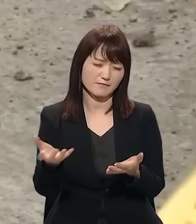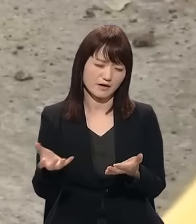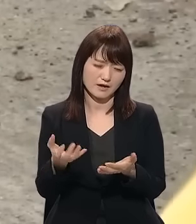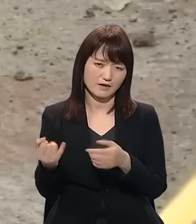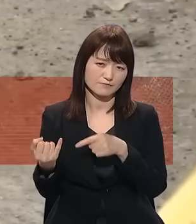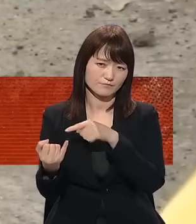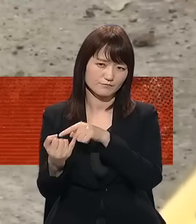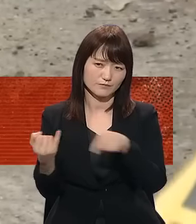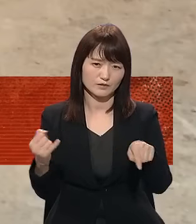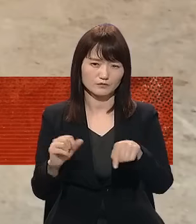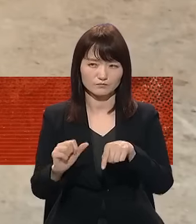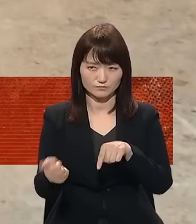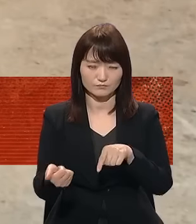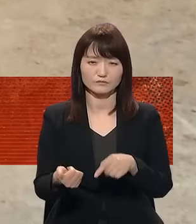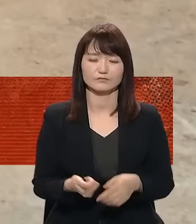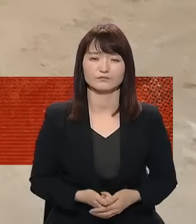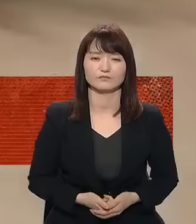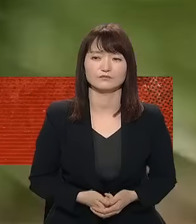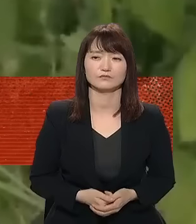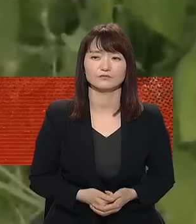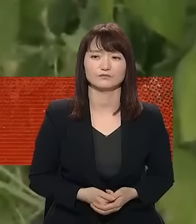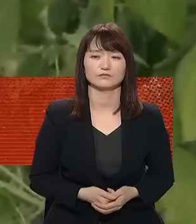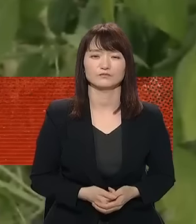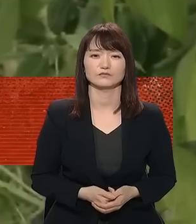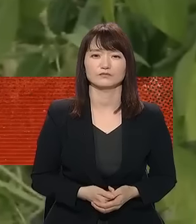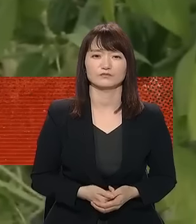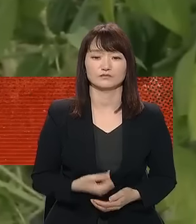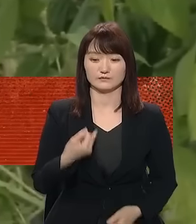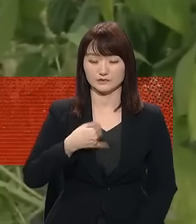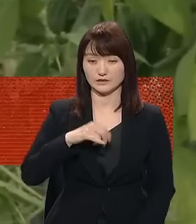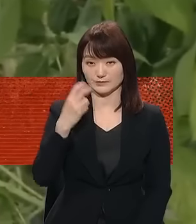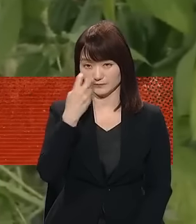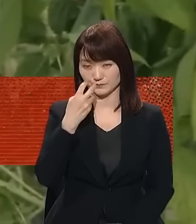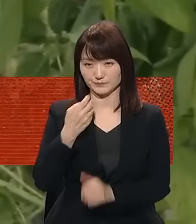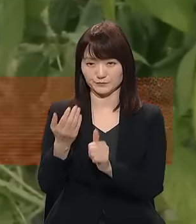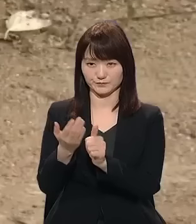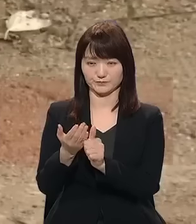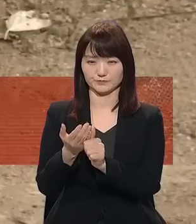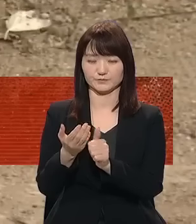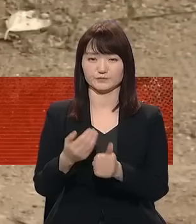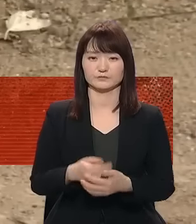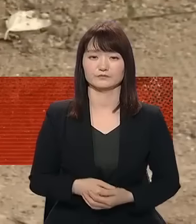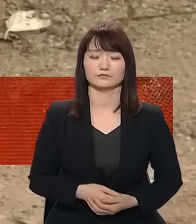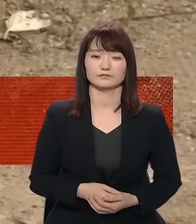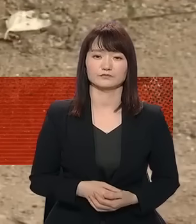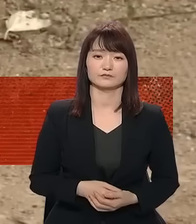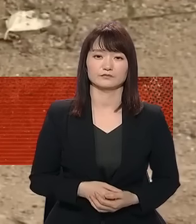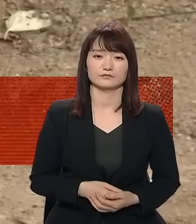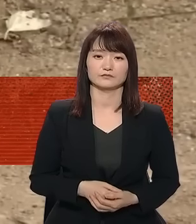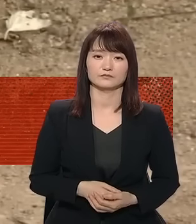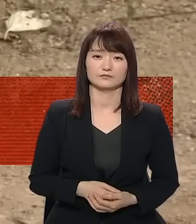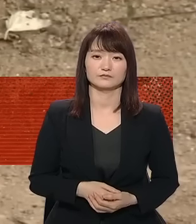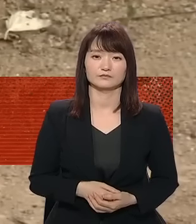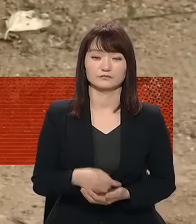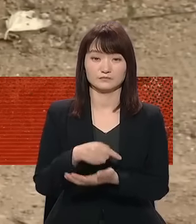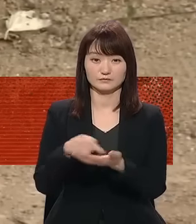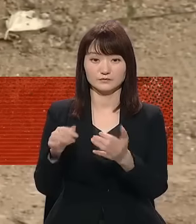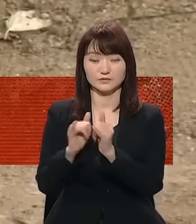밝힌 그런 상황입니다 사실은 딸을 돌보고 오셨다고 얘기를 했잖아요 딸을 지금 돌보고 있었는데이